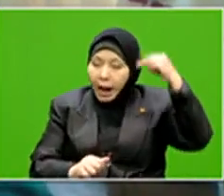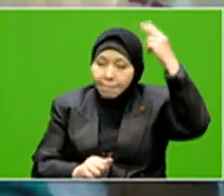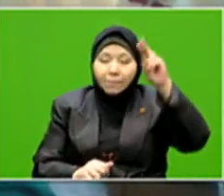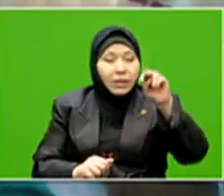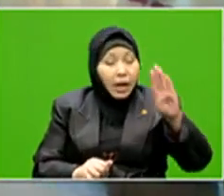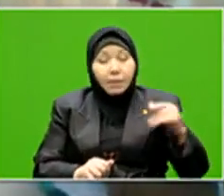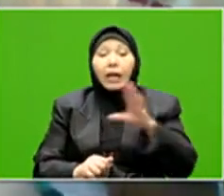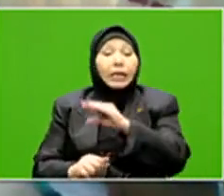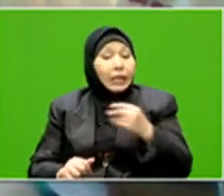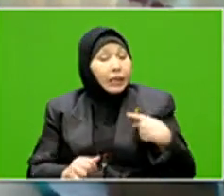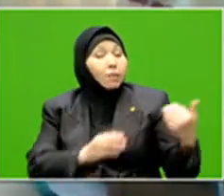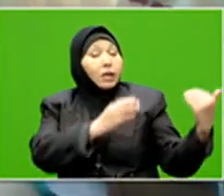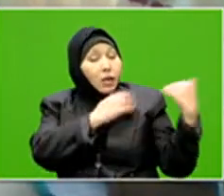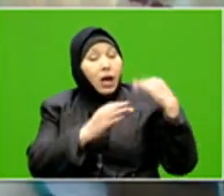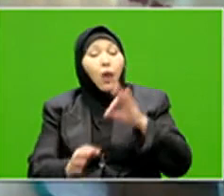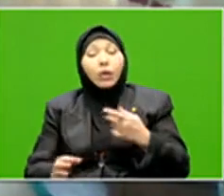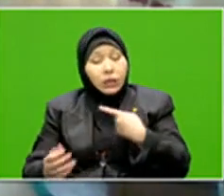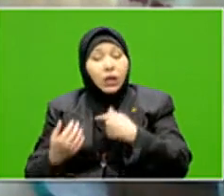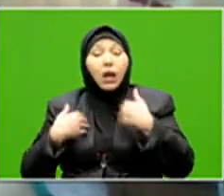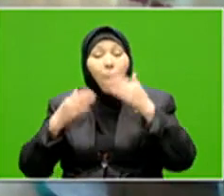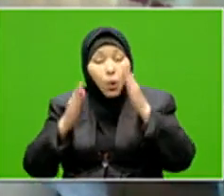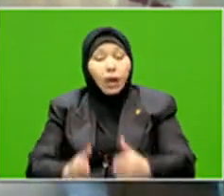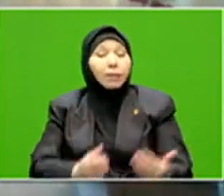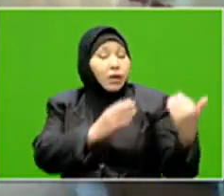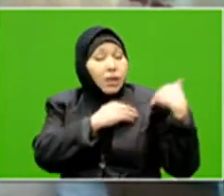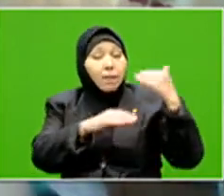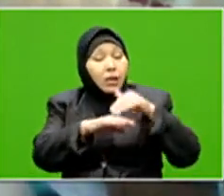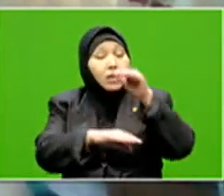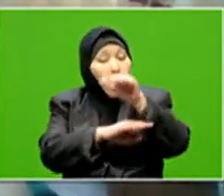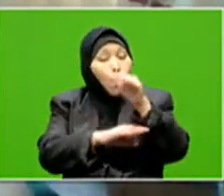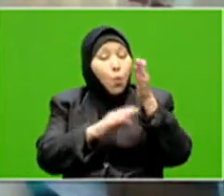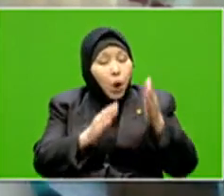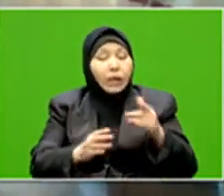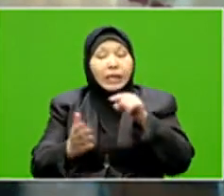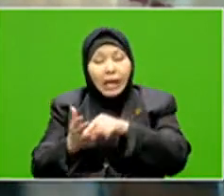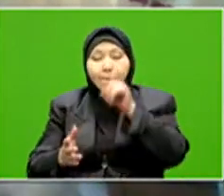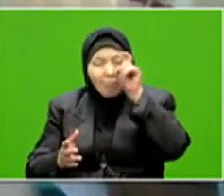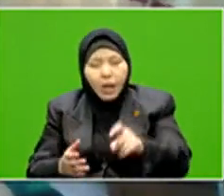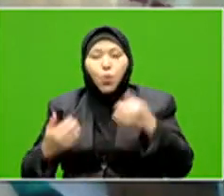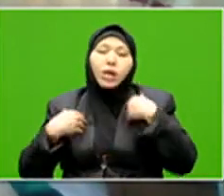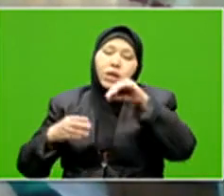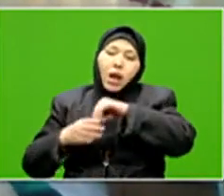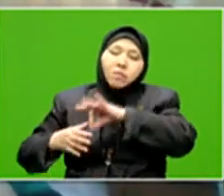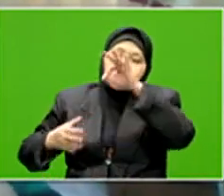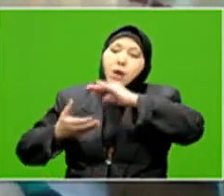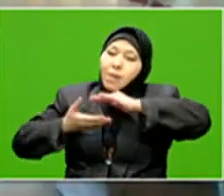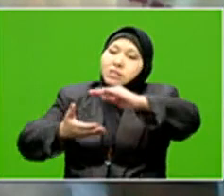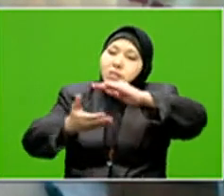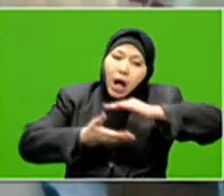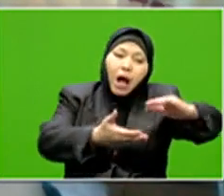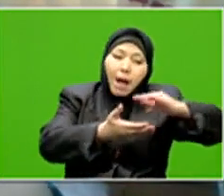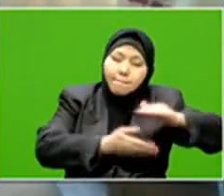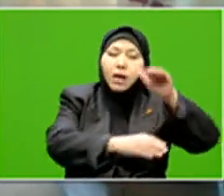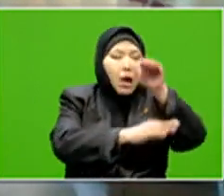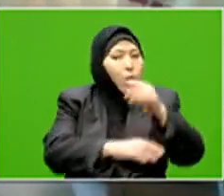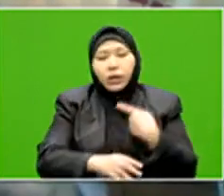bertanggungjawab, kalaulah kita merupakan orang yang bertanggungjawab terhadap dakwah, inilah yang perlu ada dalam jiwa kita. Kita perlu sampaikan dakwah pasal apa? Kita